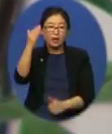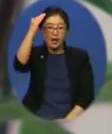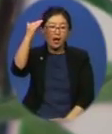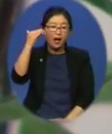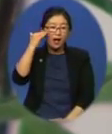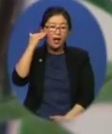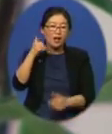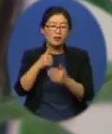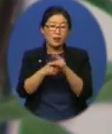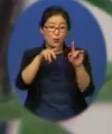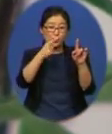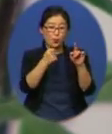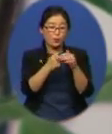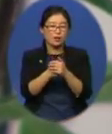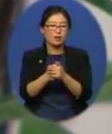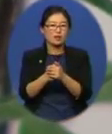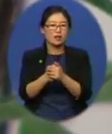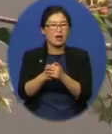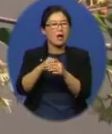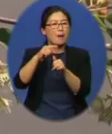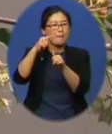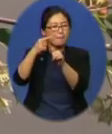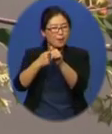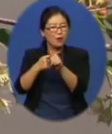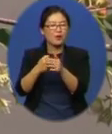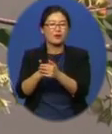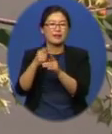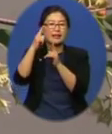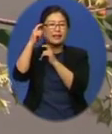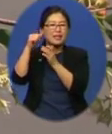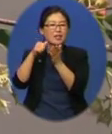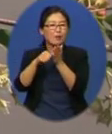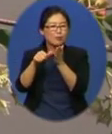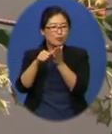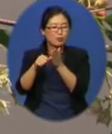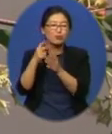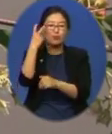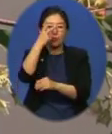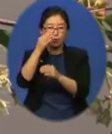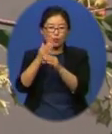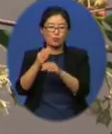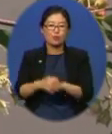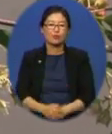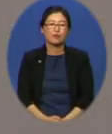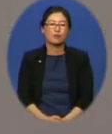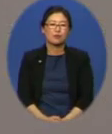1종이며 천연기념물로 보호하고 있다고 하는데요.